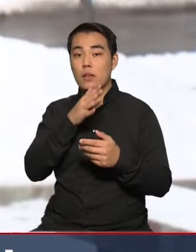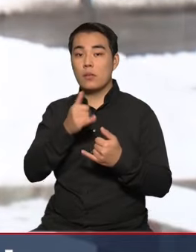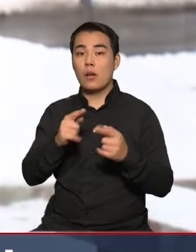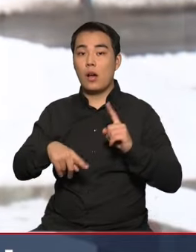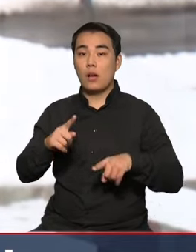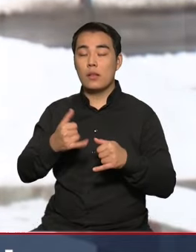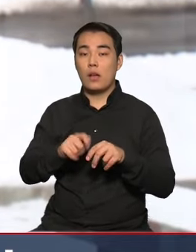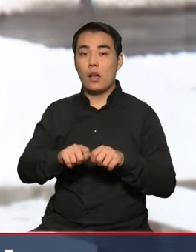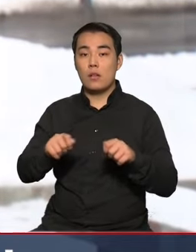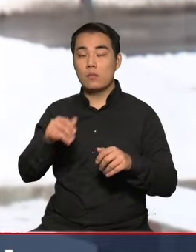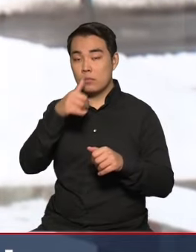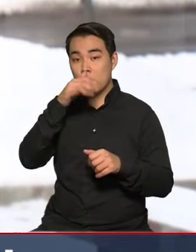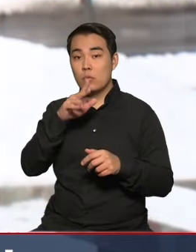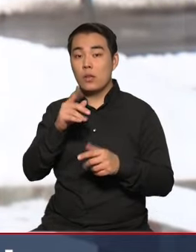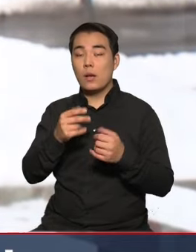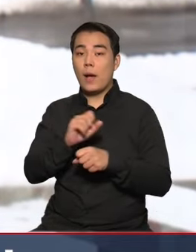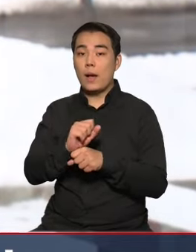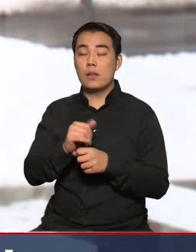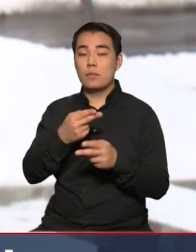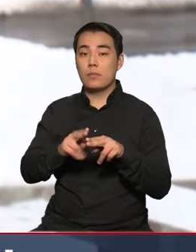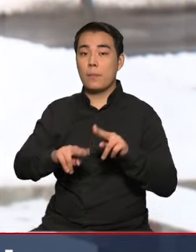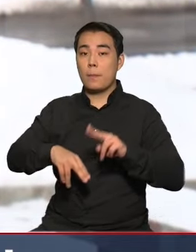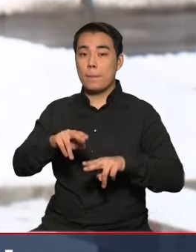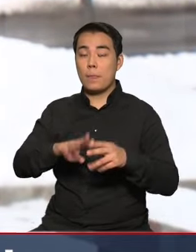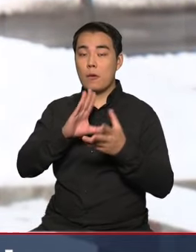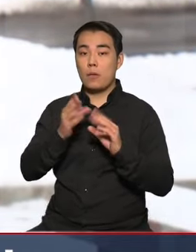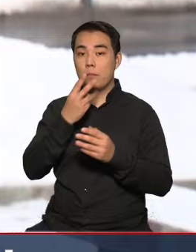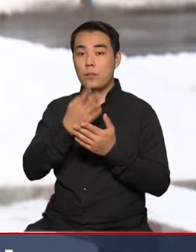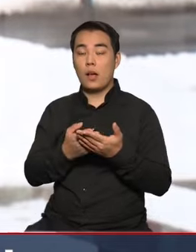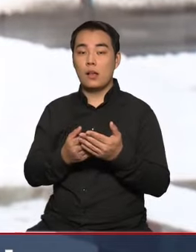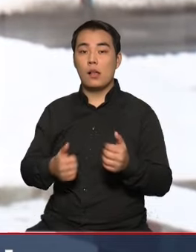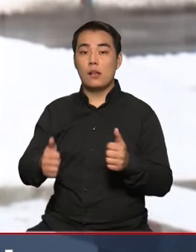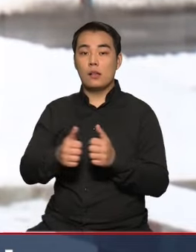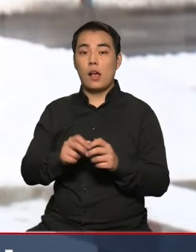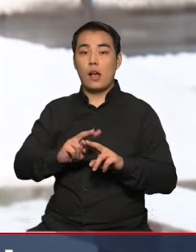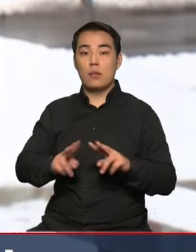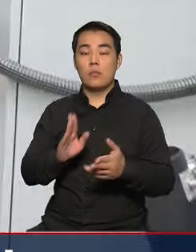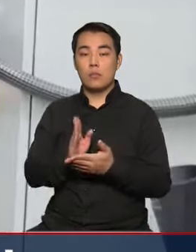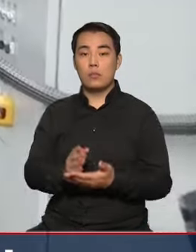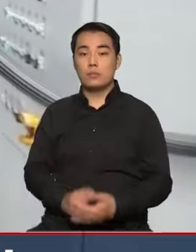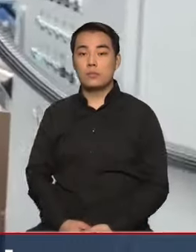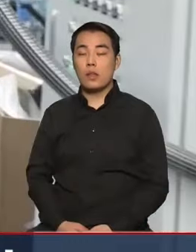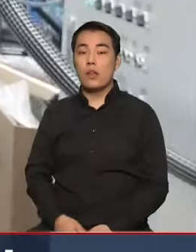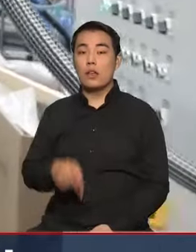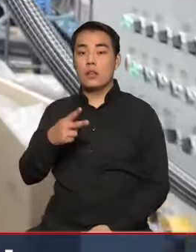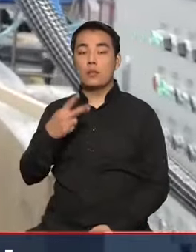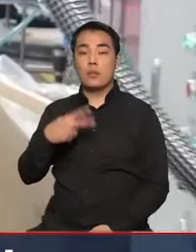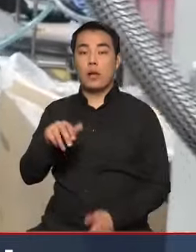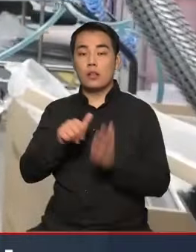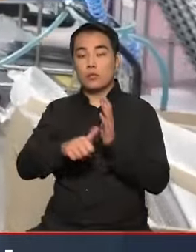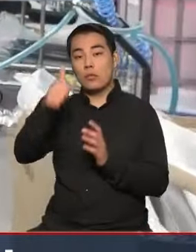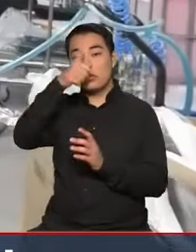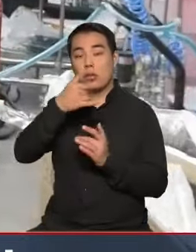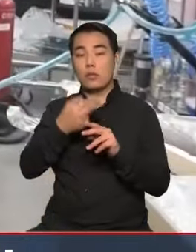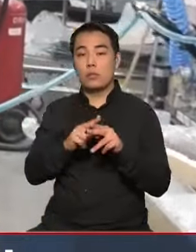шығара алмауымыз мүмкін, бірақ көлік құрастыру арқылы да алпауыт өндіруші елдермен тереземіз тең түсетін анық. 2026 жылы отандық